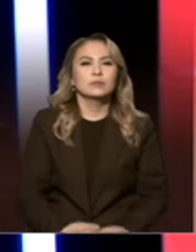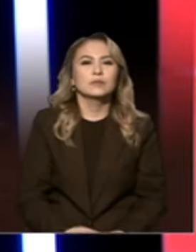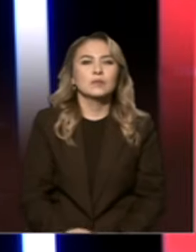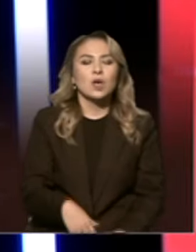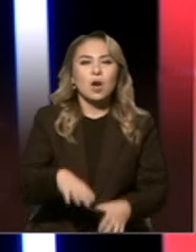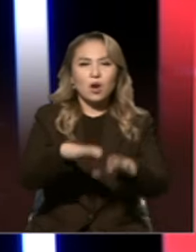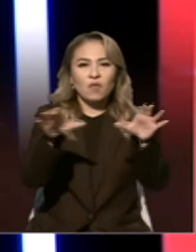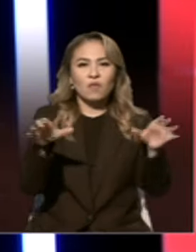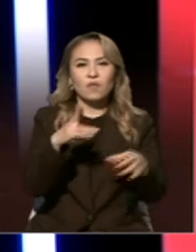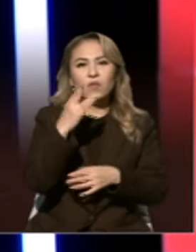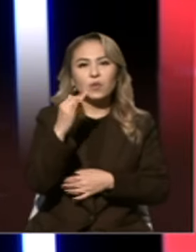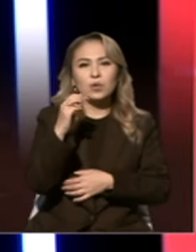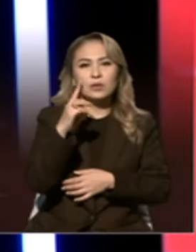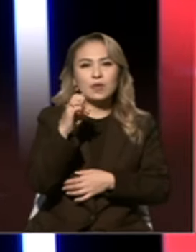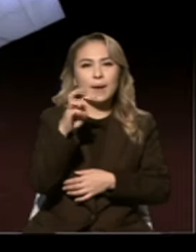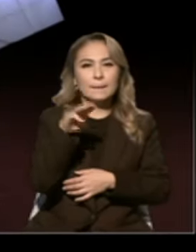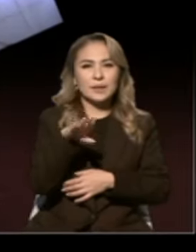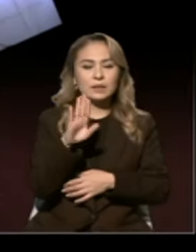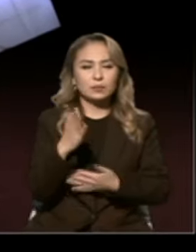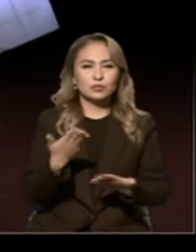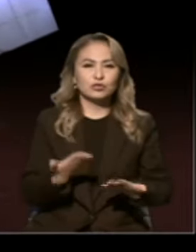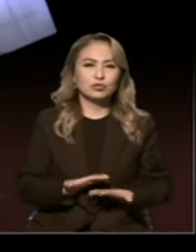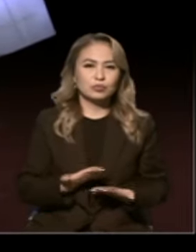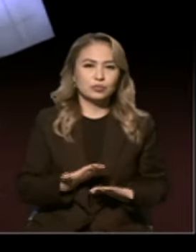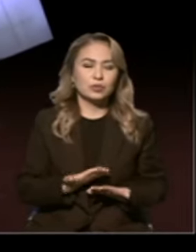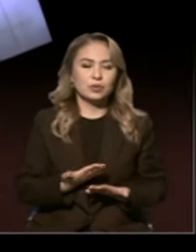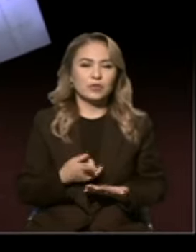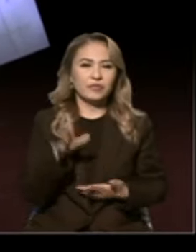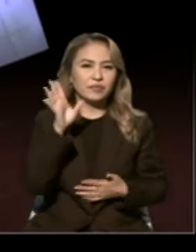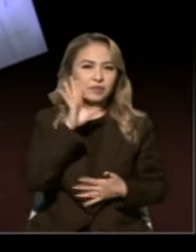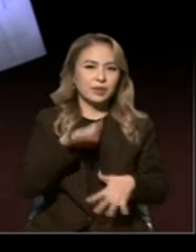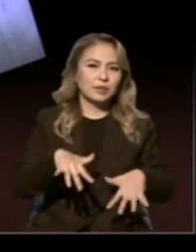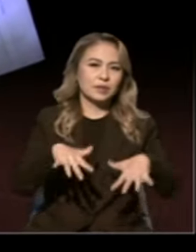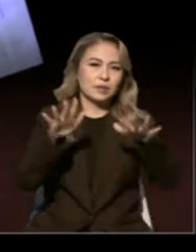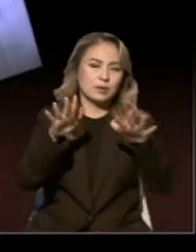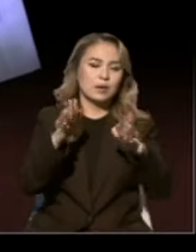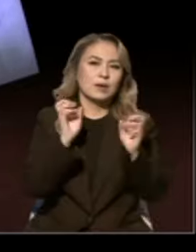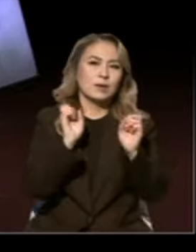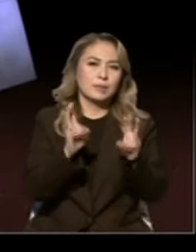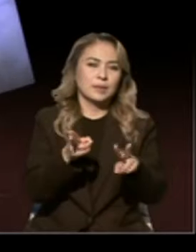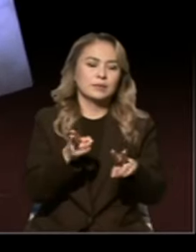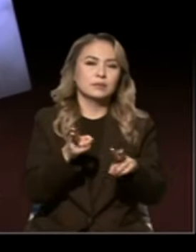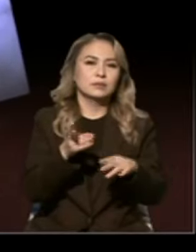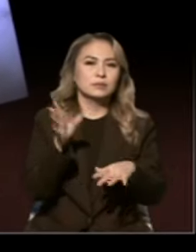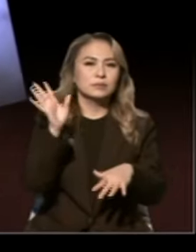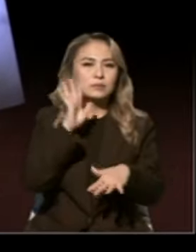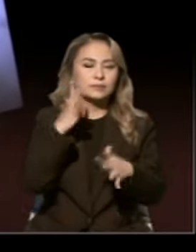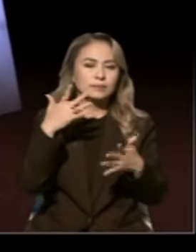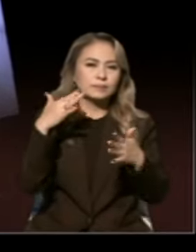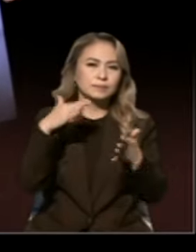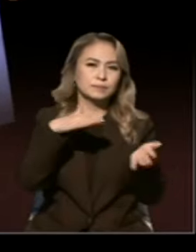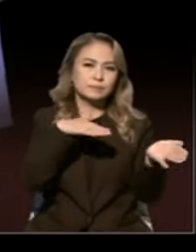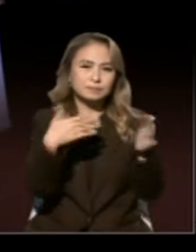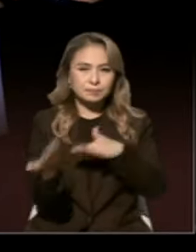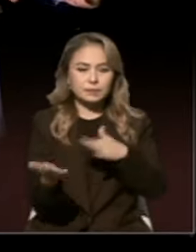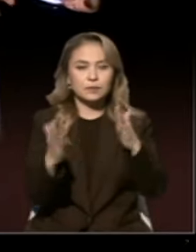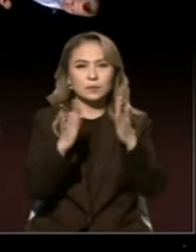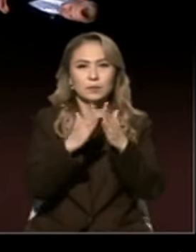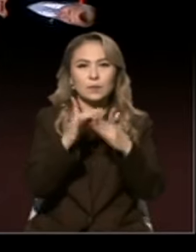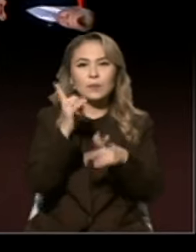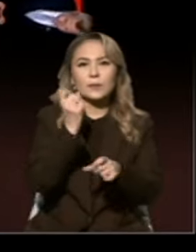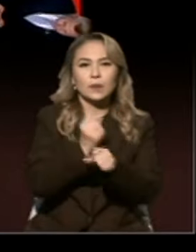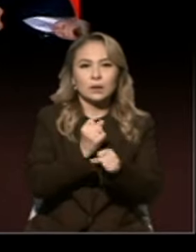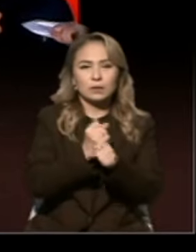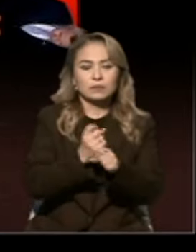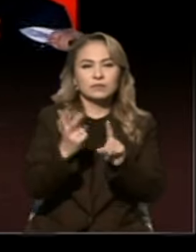фундамент әлсіреді ғой. Тұруға жағдай жоқ қой су басқан жерлерде. Құлақ кетсе сол үйлерді мысалы. Екінші